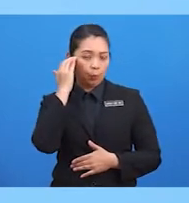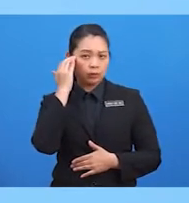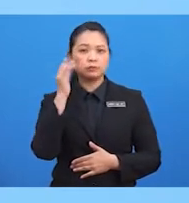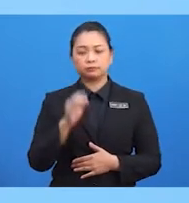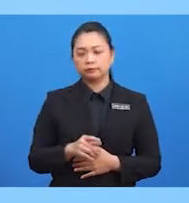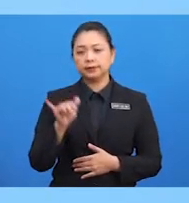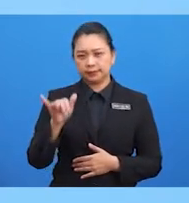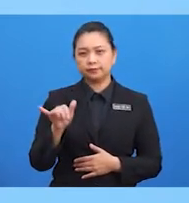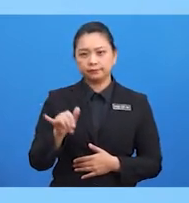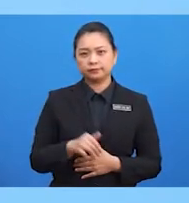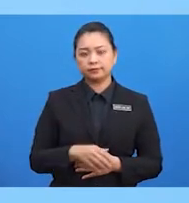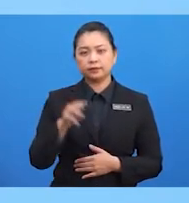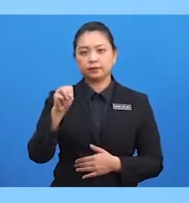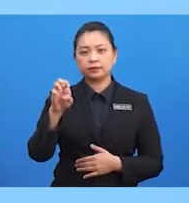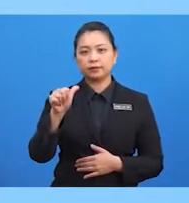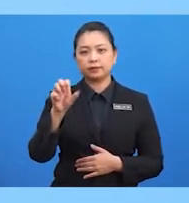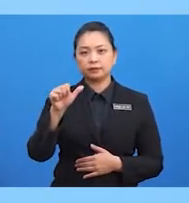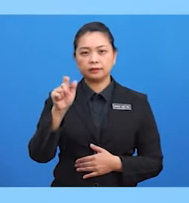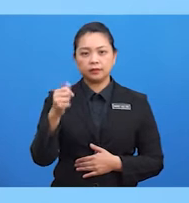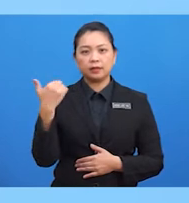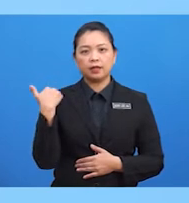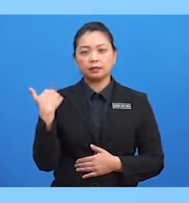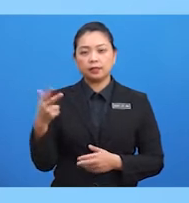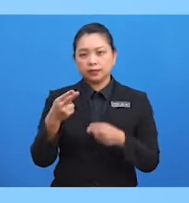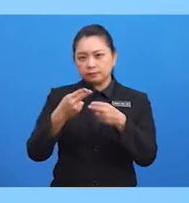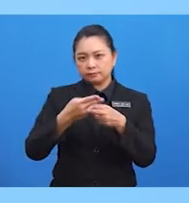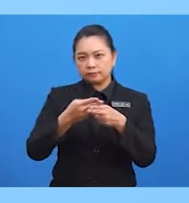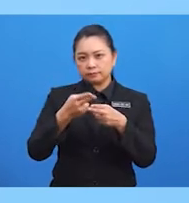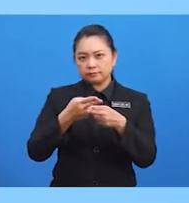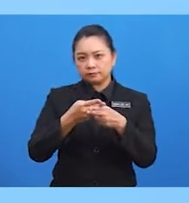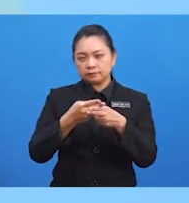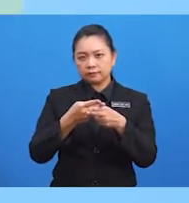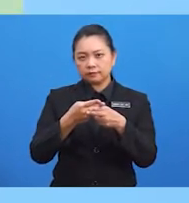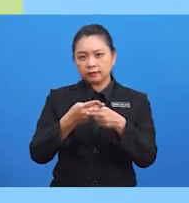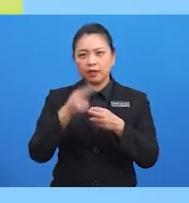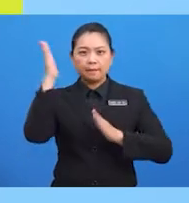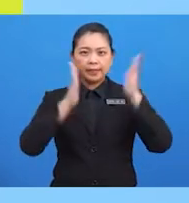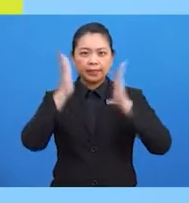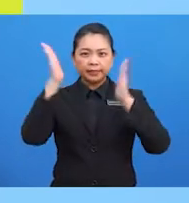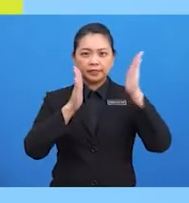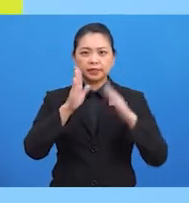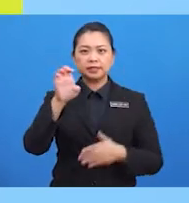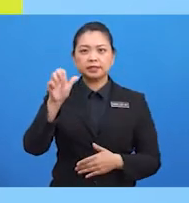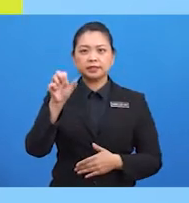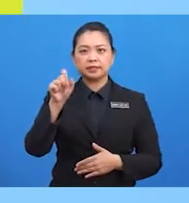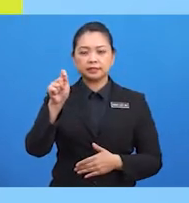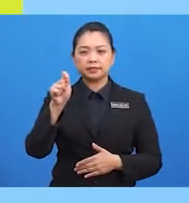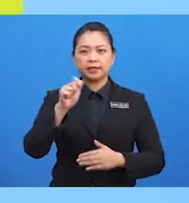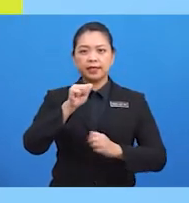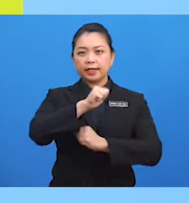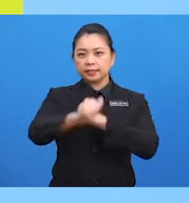Ya, MISAT adalah singkatan bagi Malaysia East